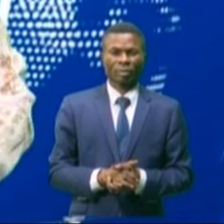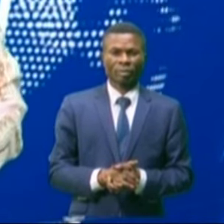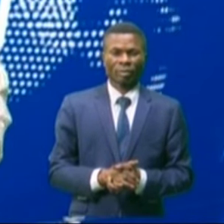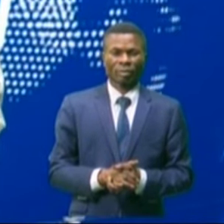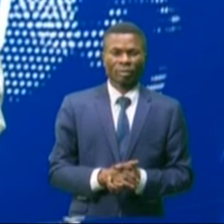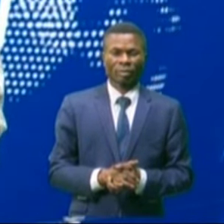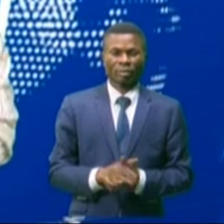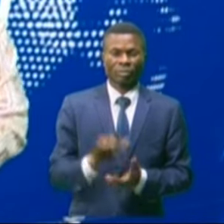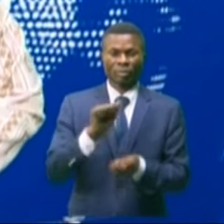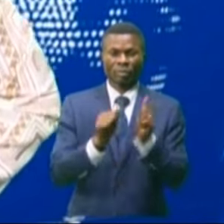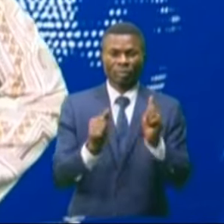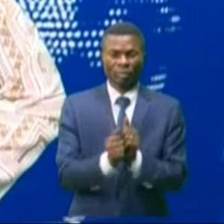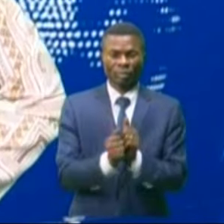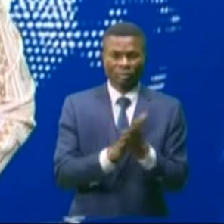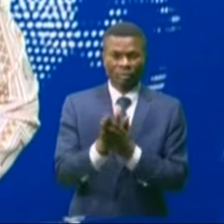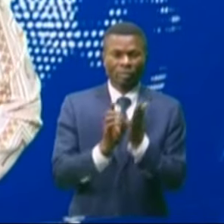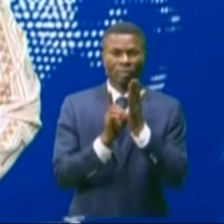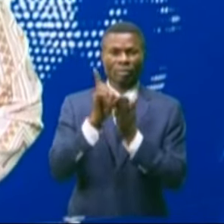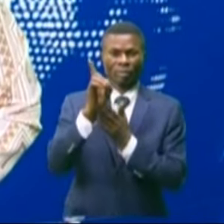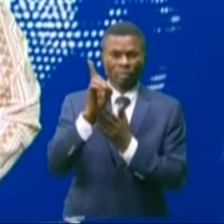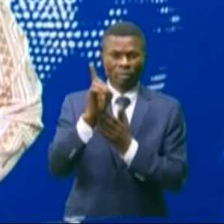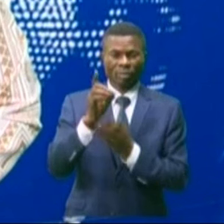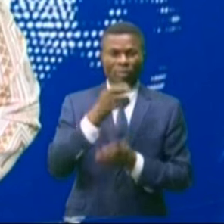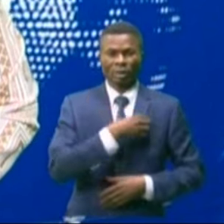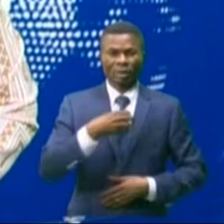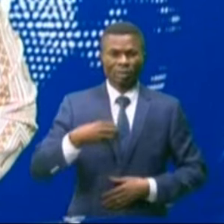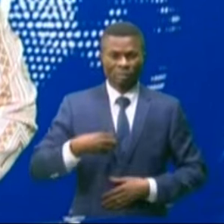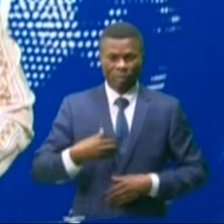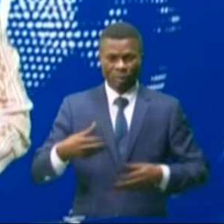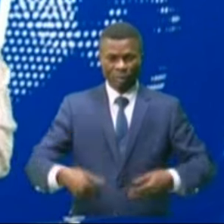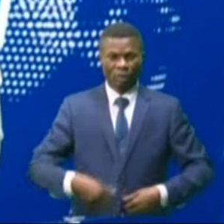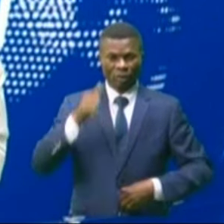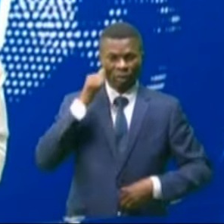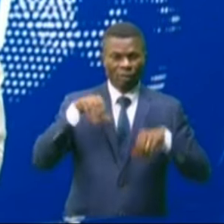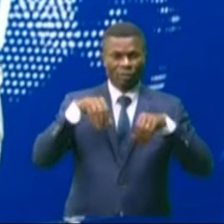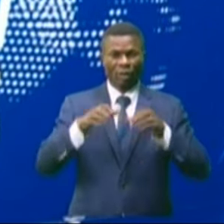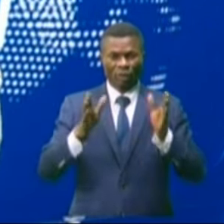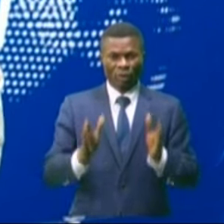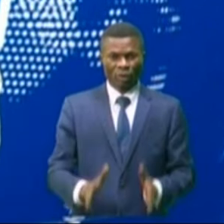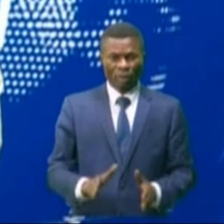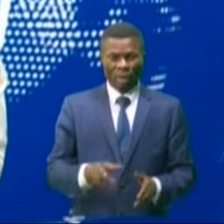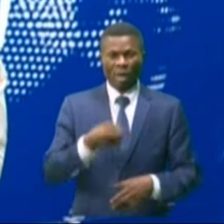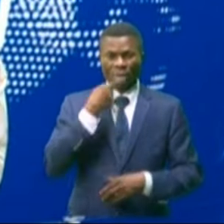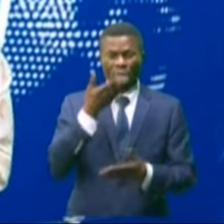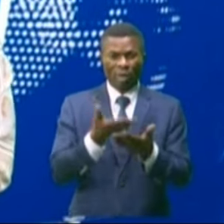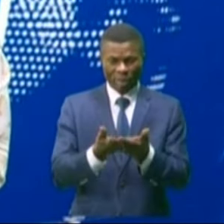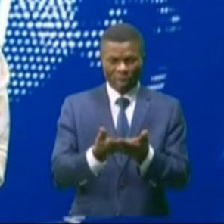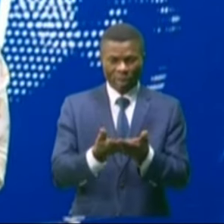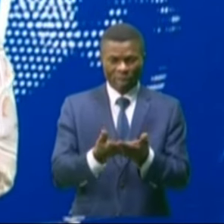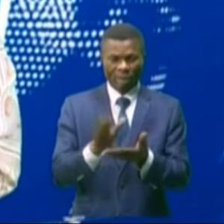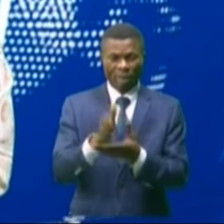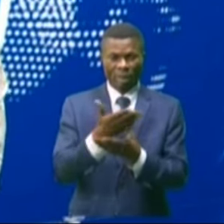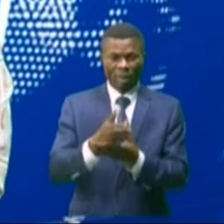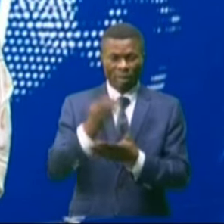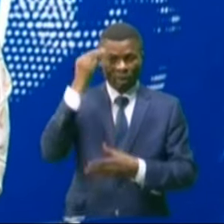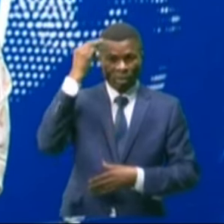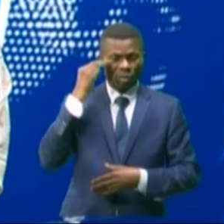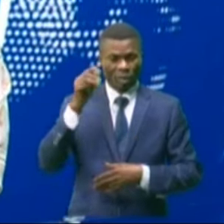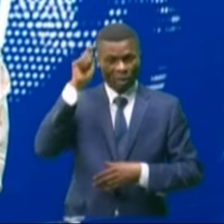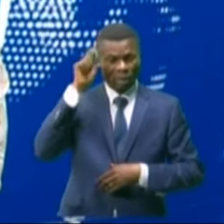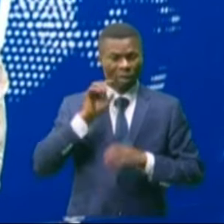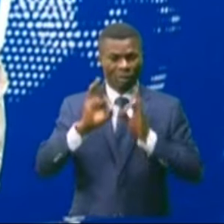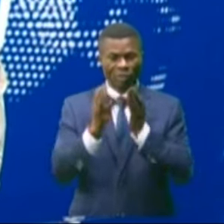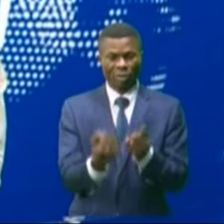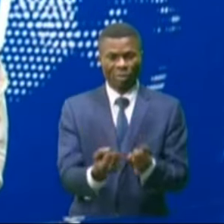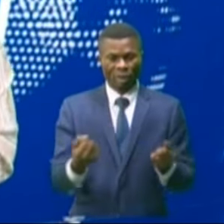La question liée à l'épanouissement de la femme et de la jeune fille congolaise était au cœur des échanges entre la ministre du Genre, Famille